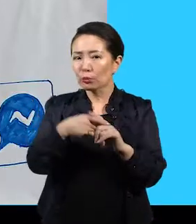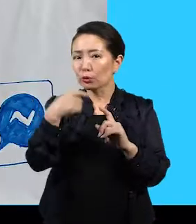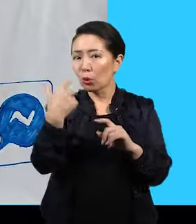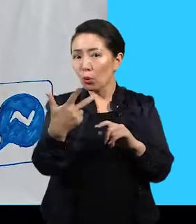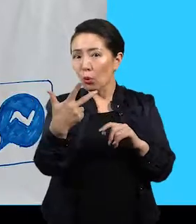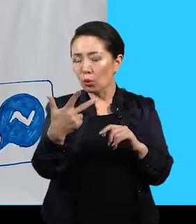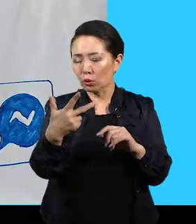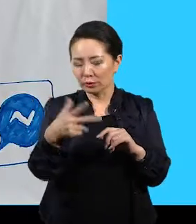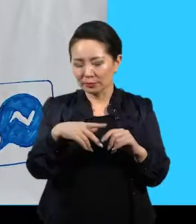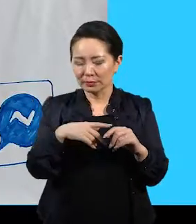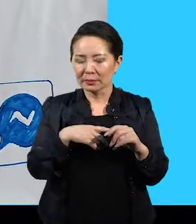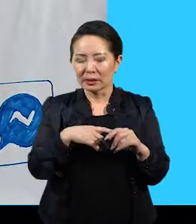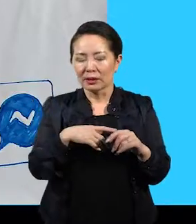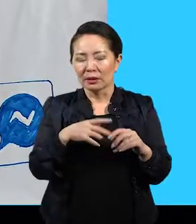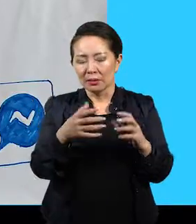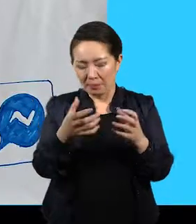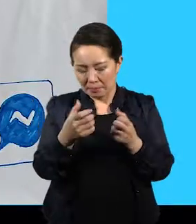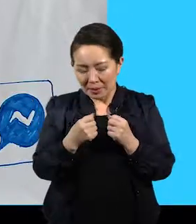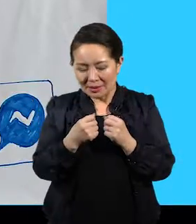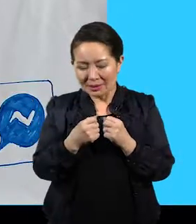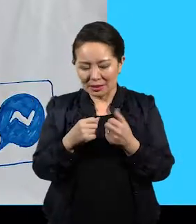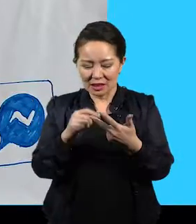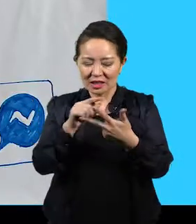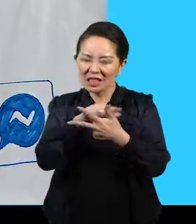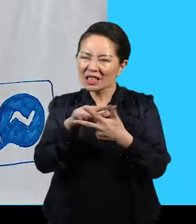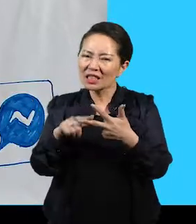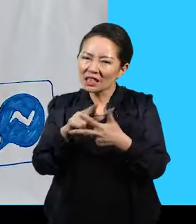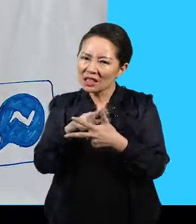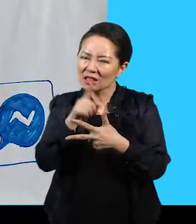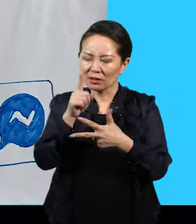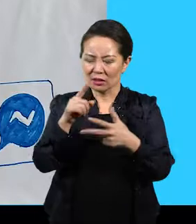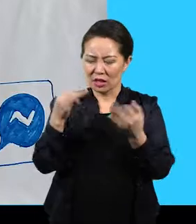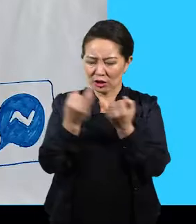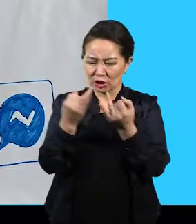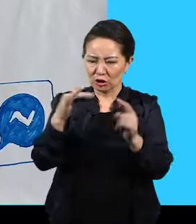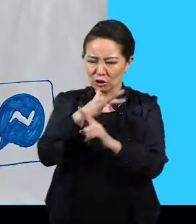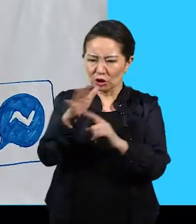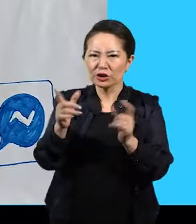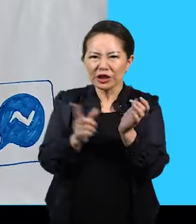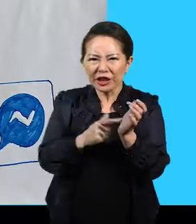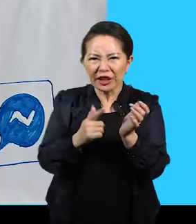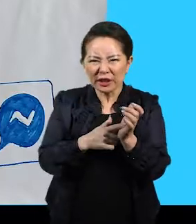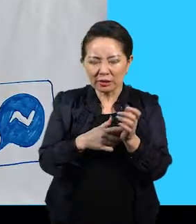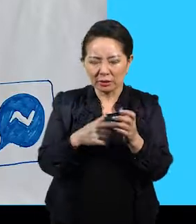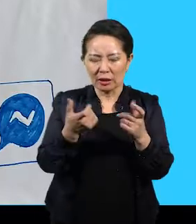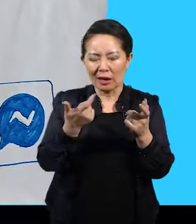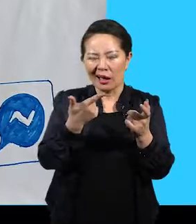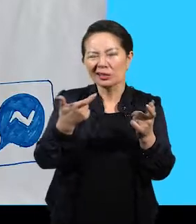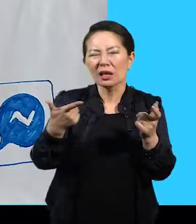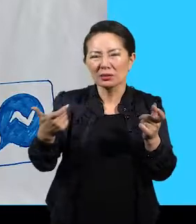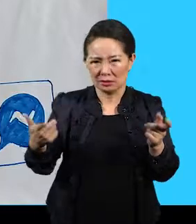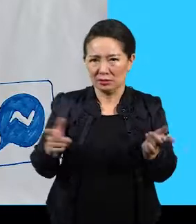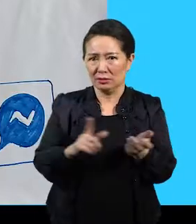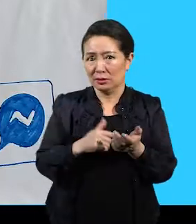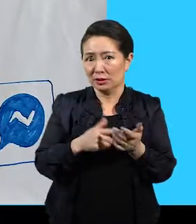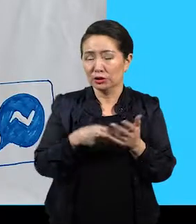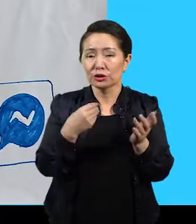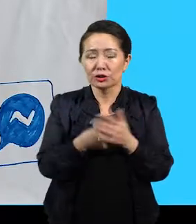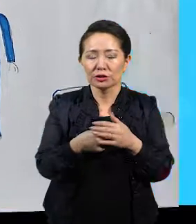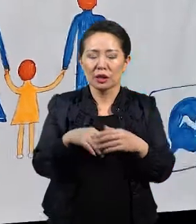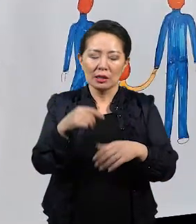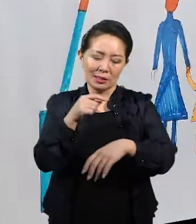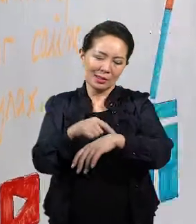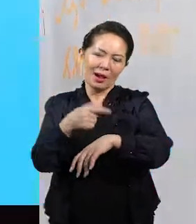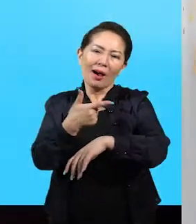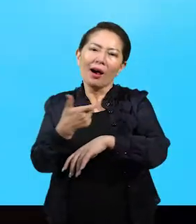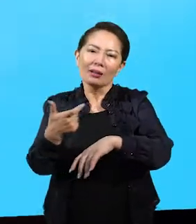зүйлийг барьж авч яасан байгаа. Эхний нь болохоор цахим орчиндх хэрэглээг бууруулах гэж байгаа. Тэгээд хэрэглээг бууруулах гэхээр одоо мэдээж ордог